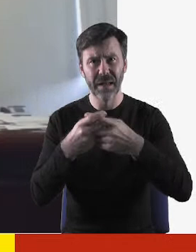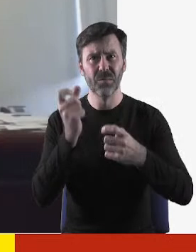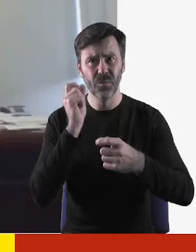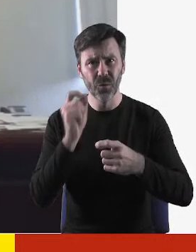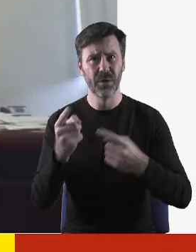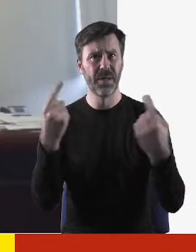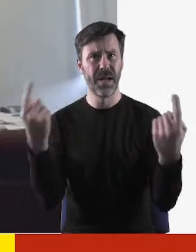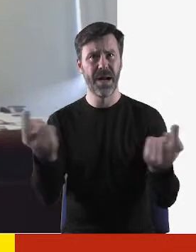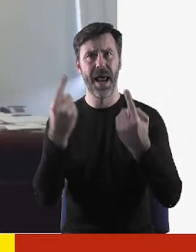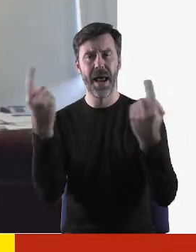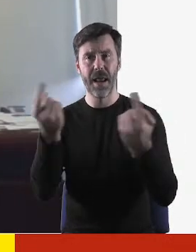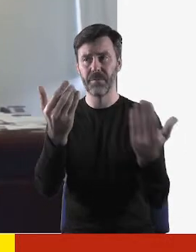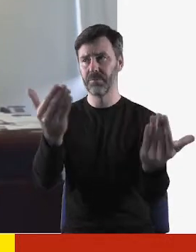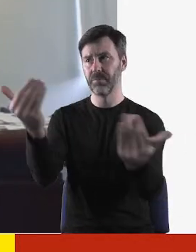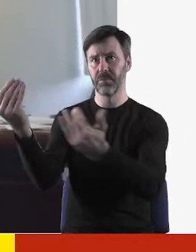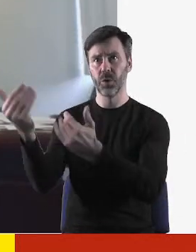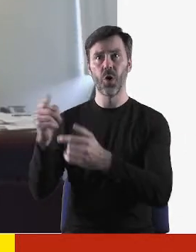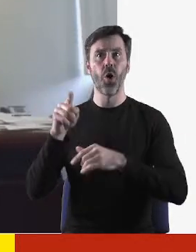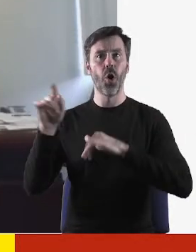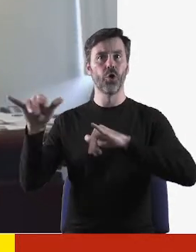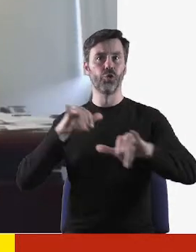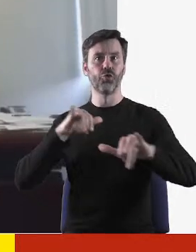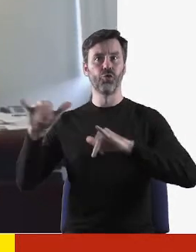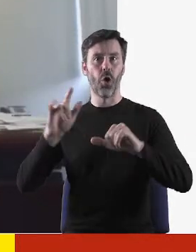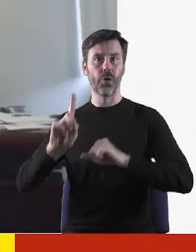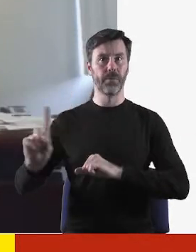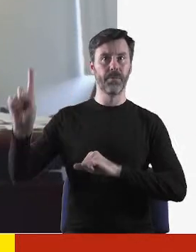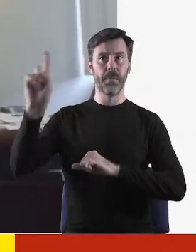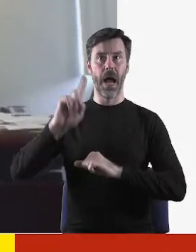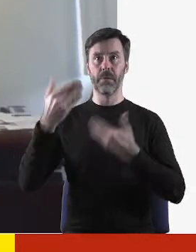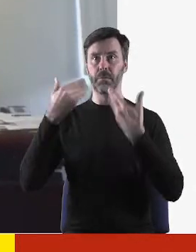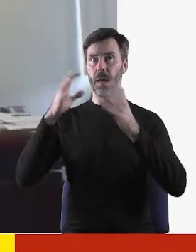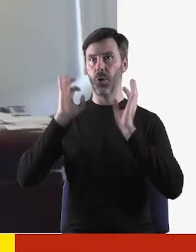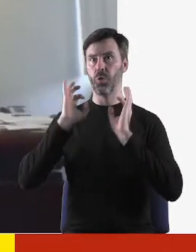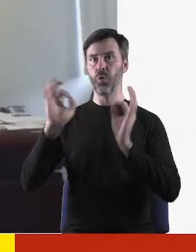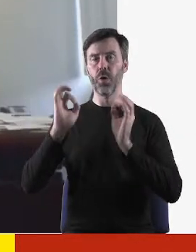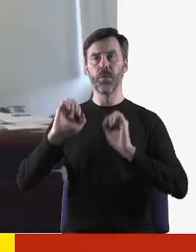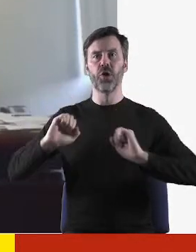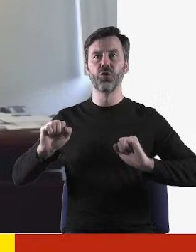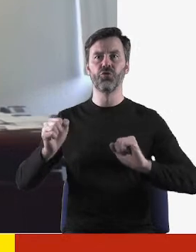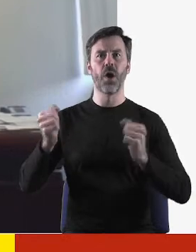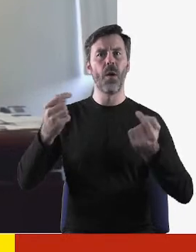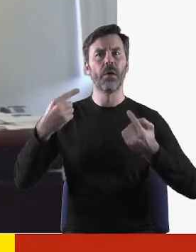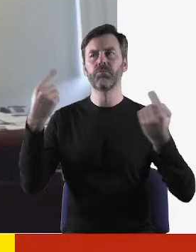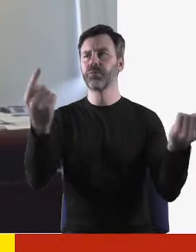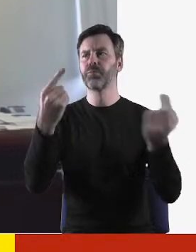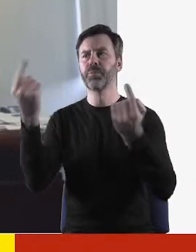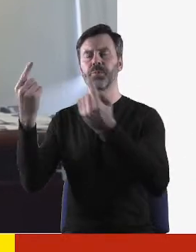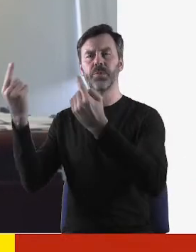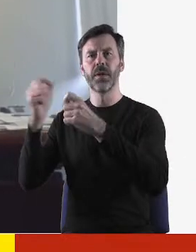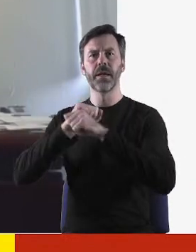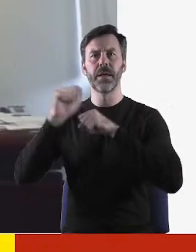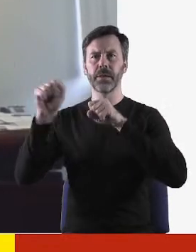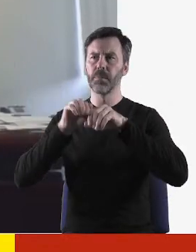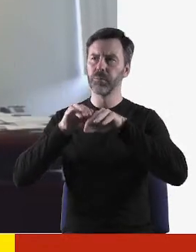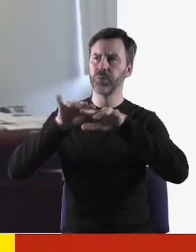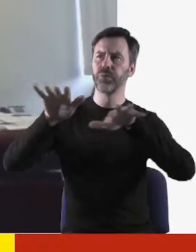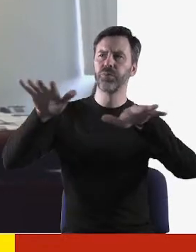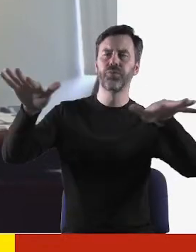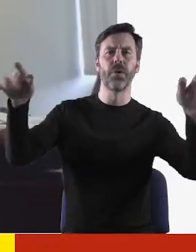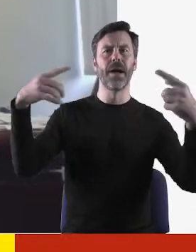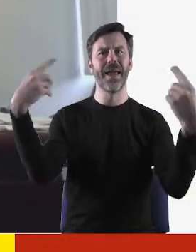rząd stanął na wysokości zadania bardzo wysoko i ta informacja jest powszechna, trudno mówić,